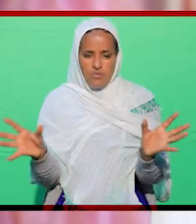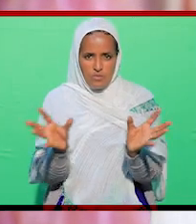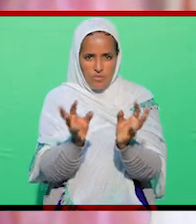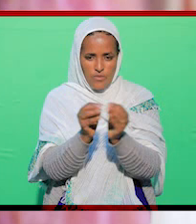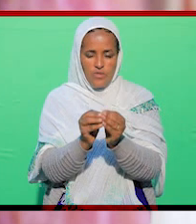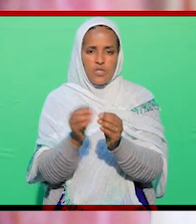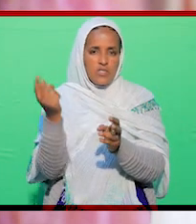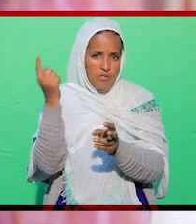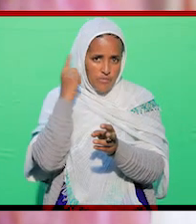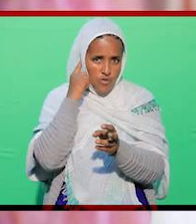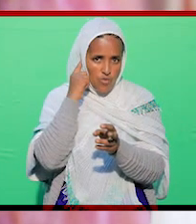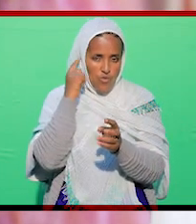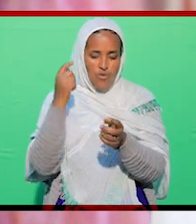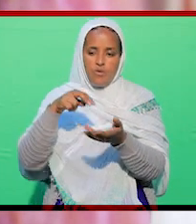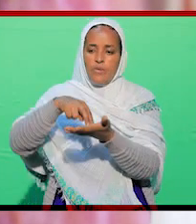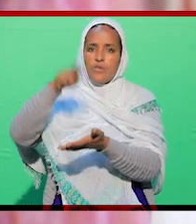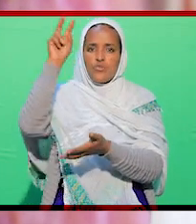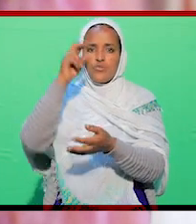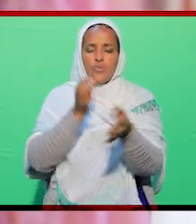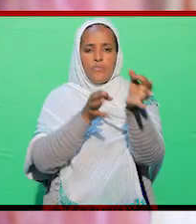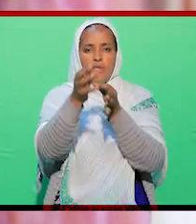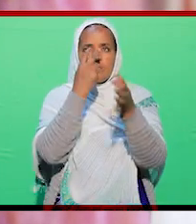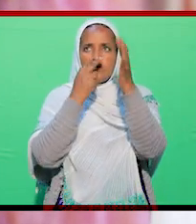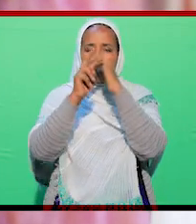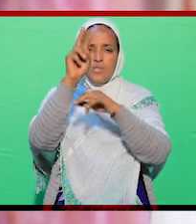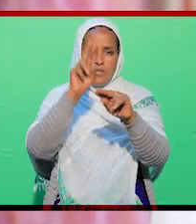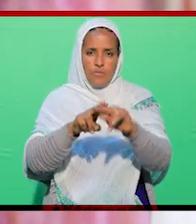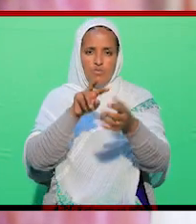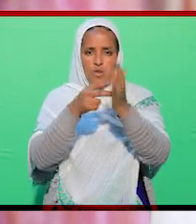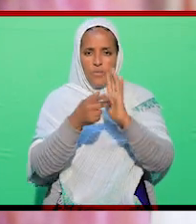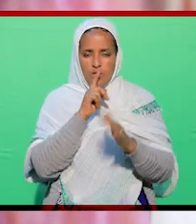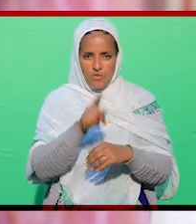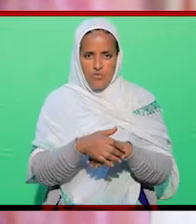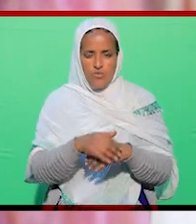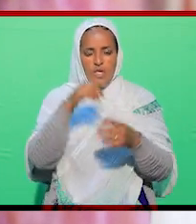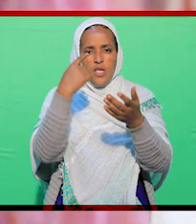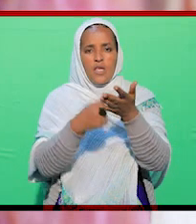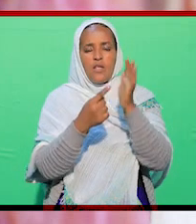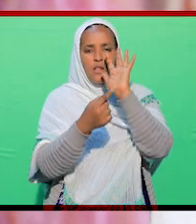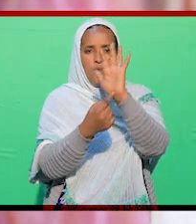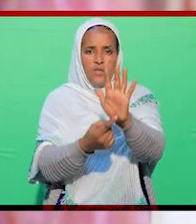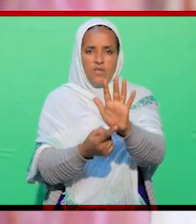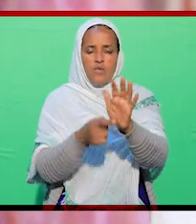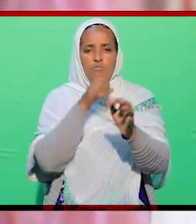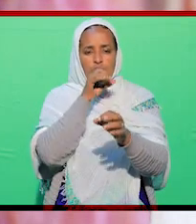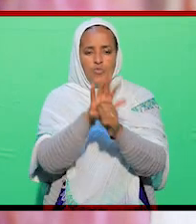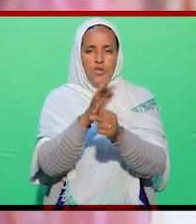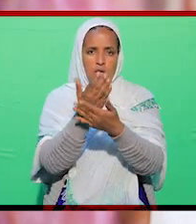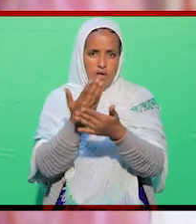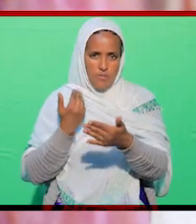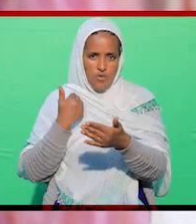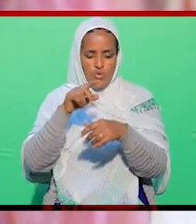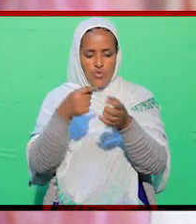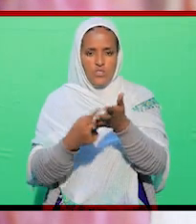በመድረቅ ያሉ አጥንቶች ሁሉ እንደሚሰበሰቡ ሰምተውም እንደሚነሱ የሚገልጽ ትንቢት ተቀምጧል ማለት ነው። ይህ